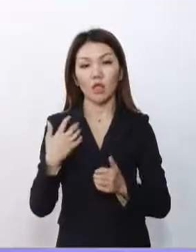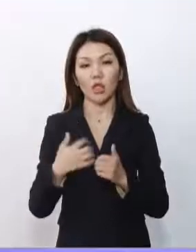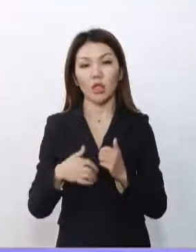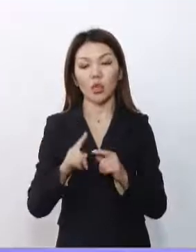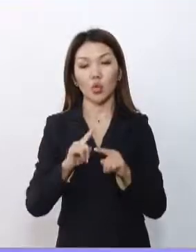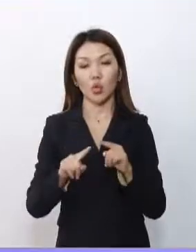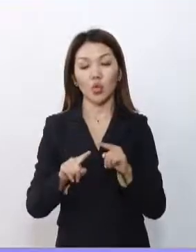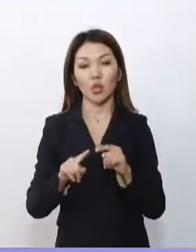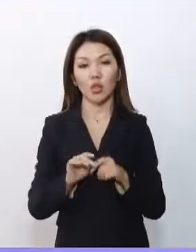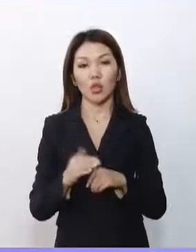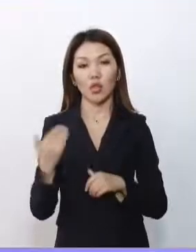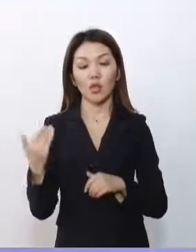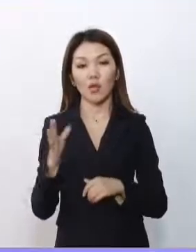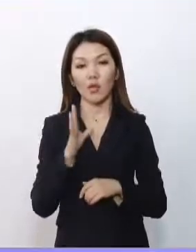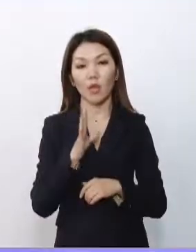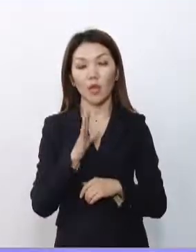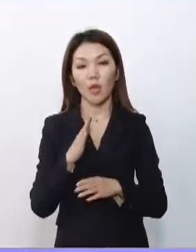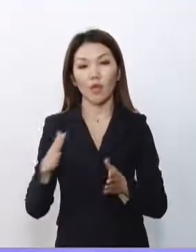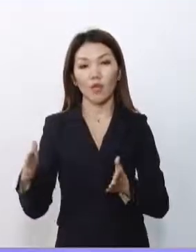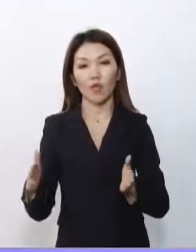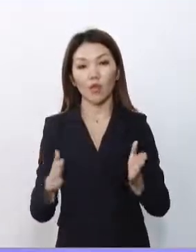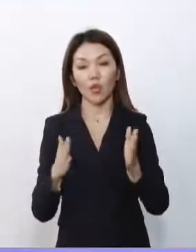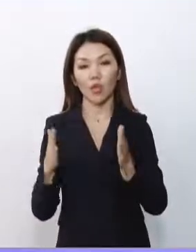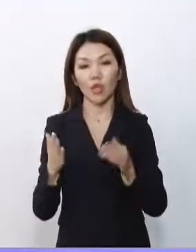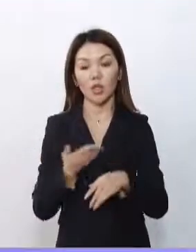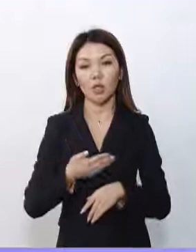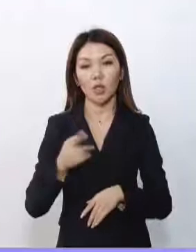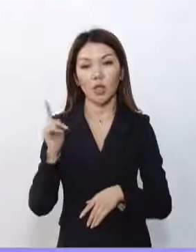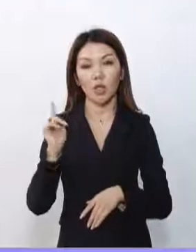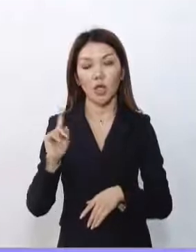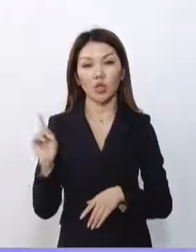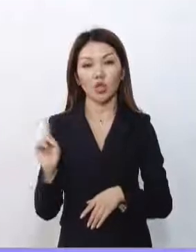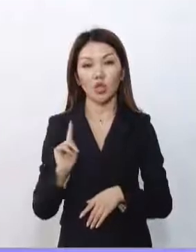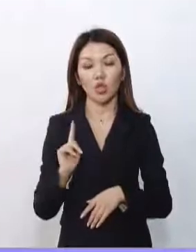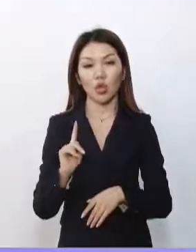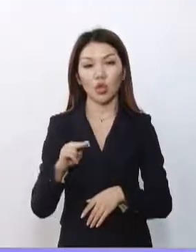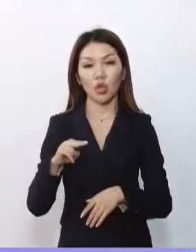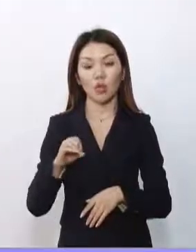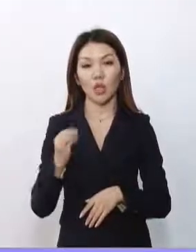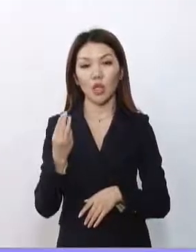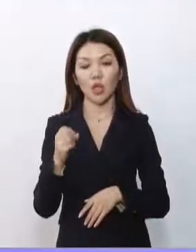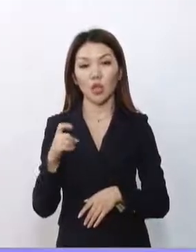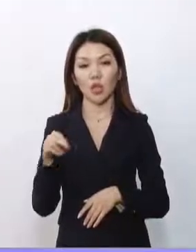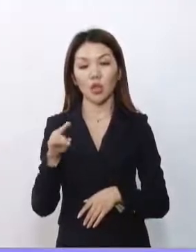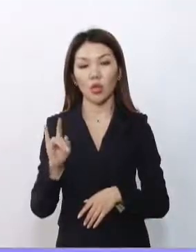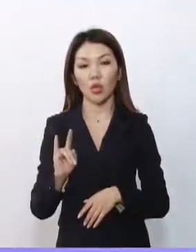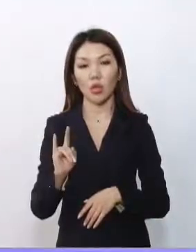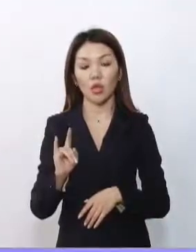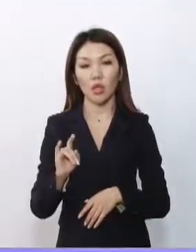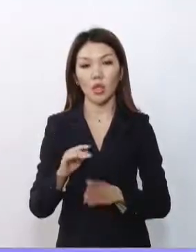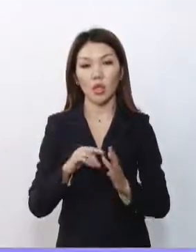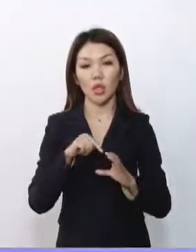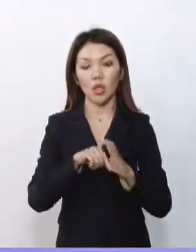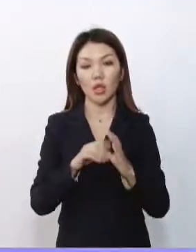вот время в пути мы знаем что пешеходы вышли из поселка